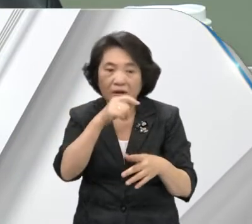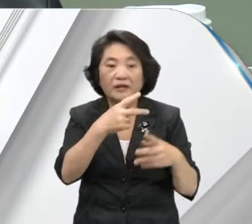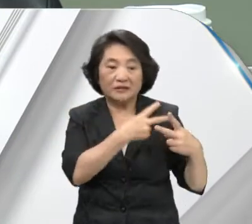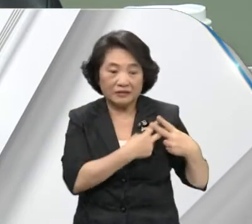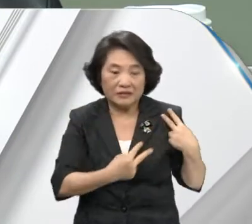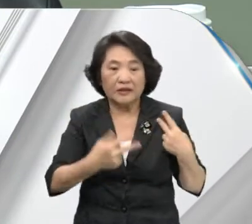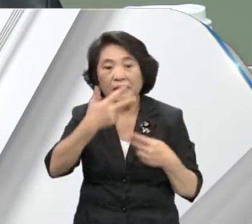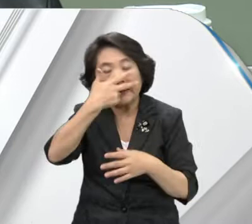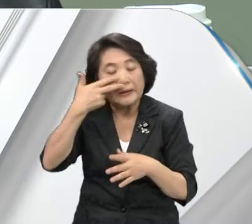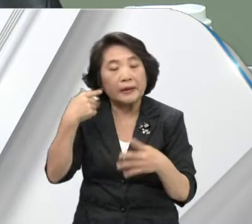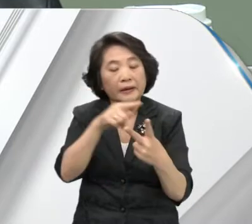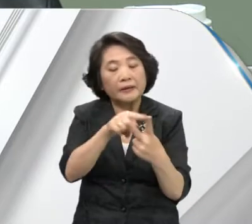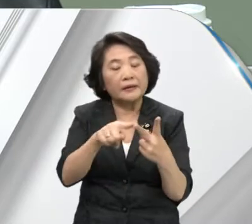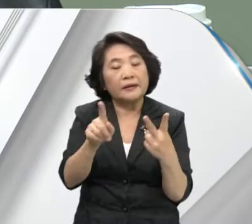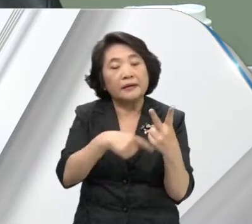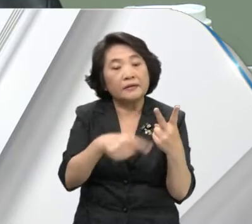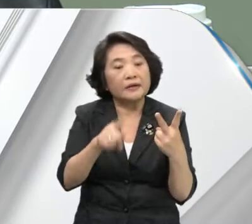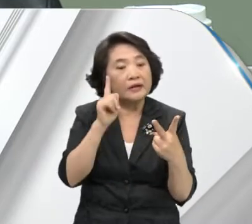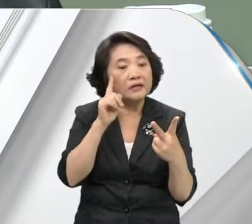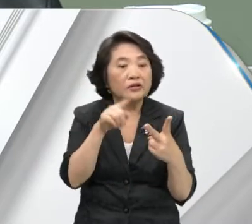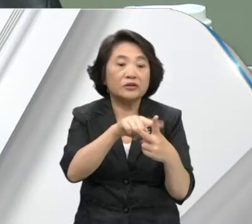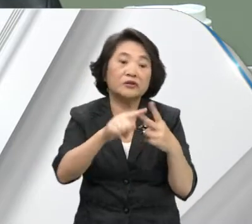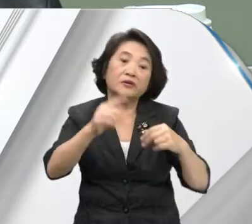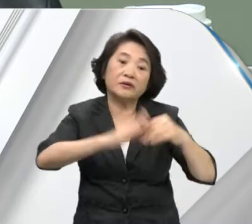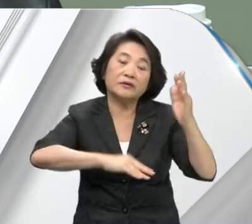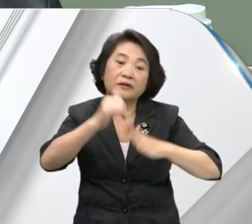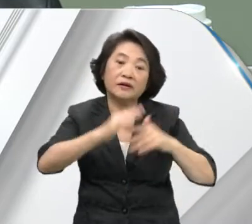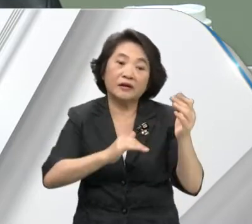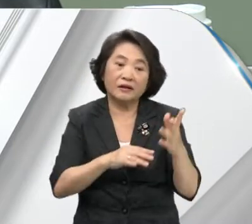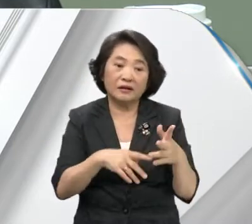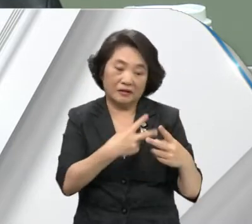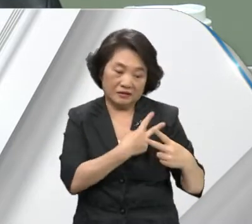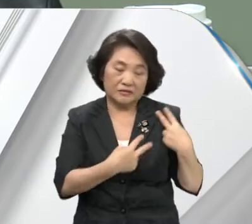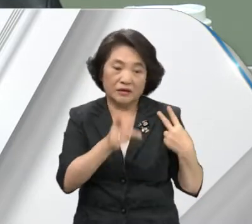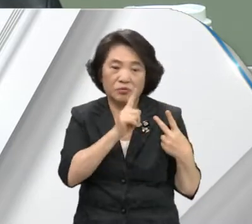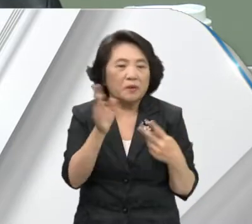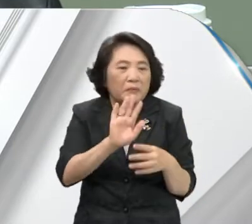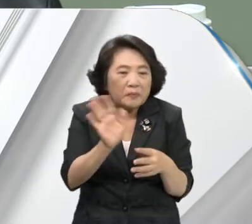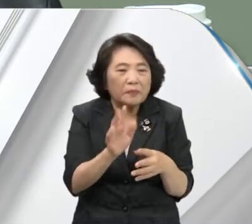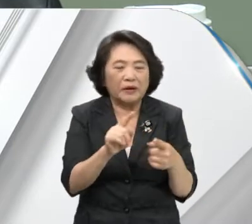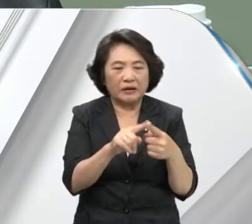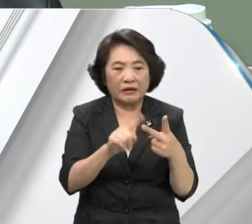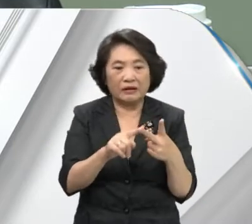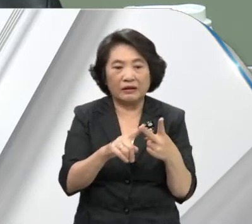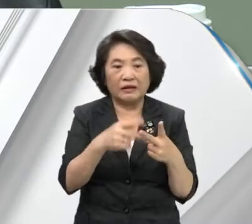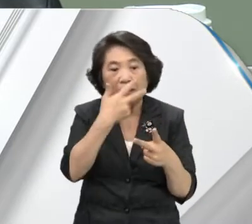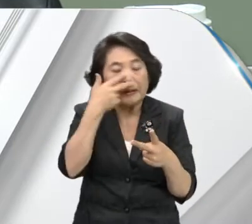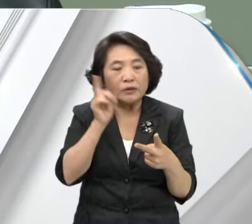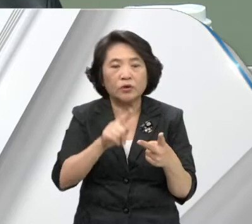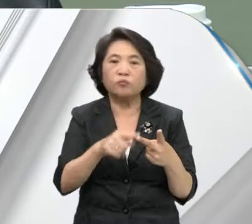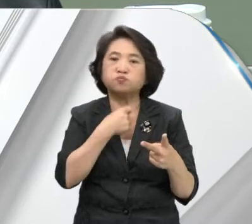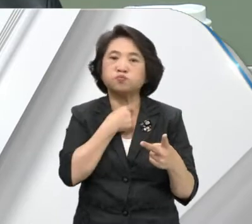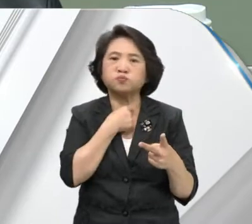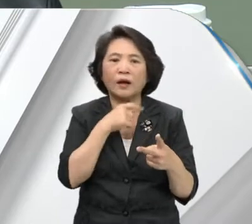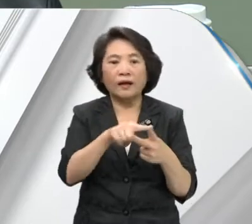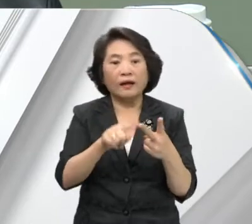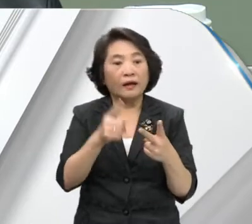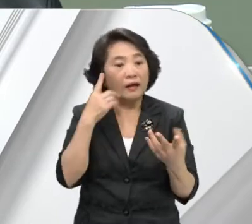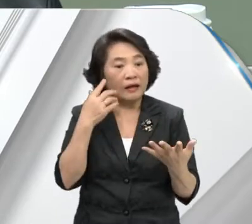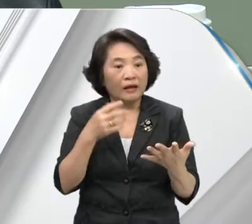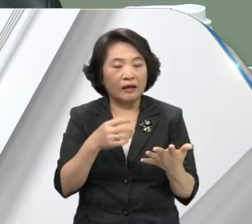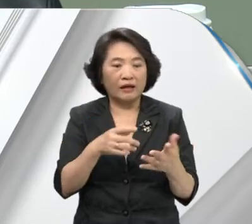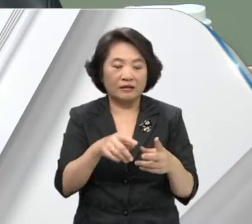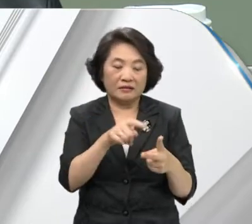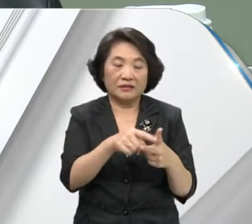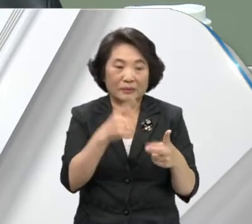办这唱双簧吗？一个唱白脸，一个唱黑脸吗？啊，你心里的